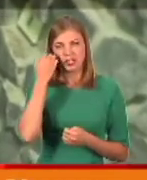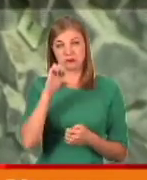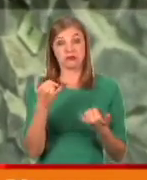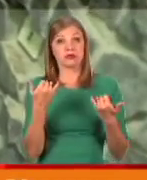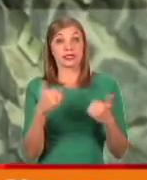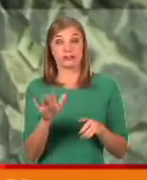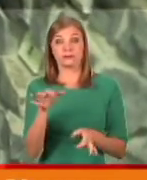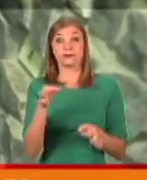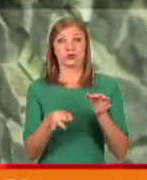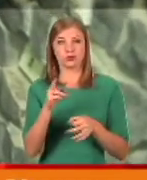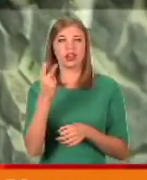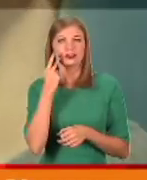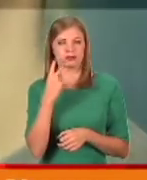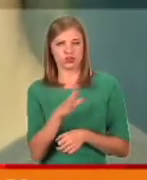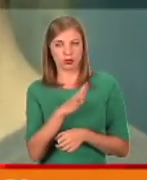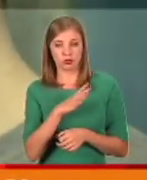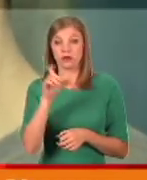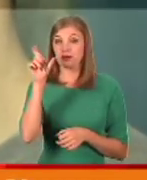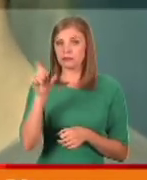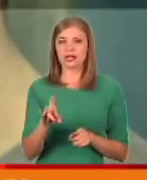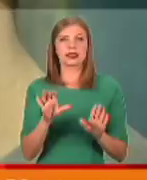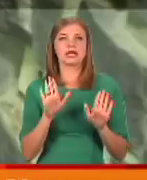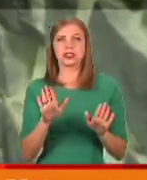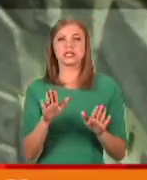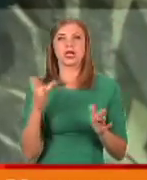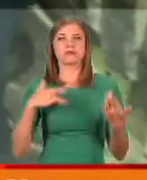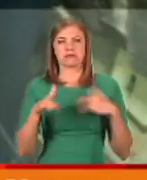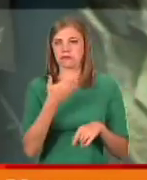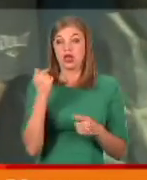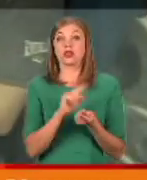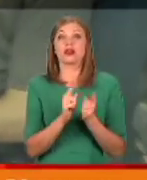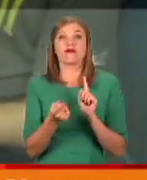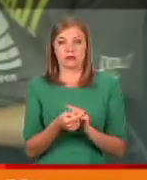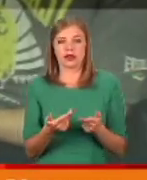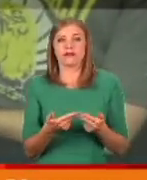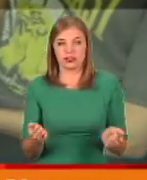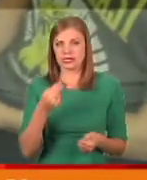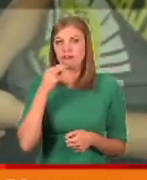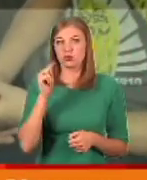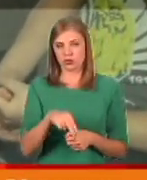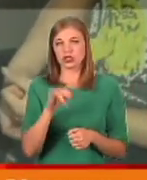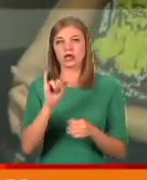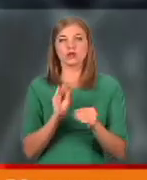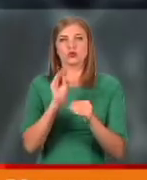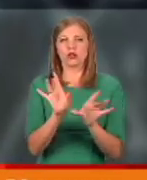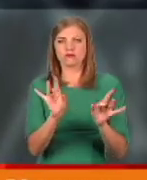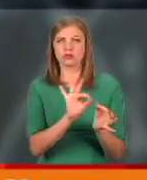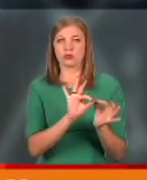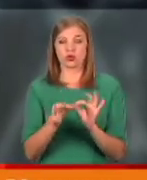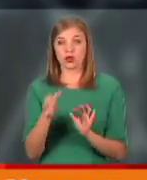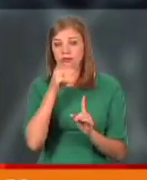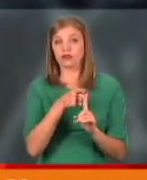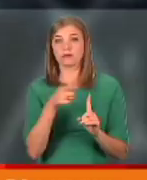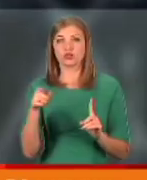Дивно, адже у суді, як це зазвичай буває, Доронін не тільки не відмовився, навпаки, визнав провину і додав подробиць. У